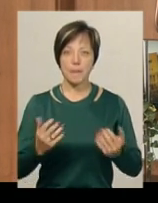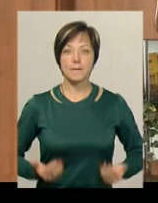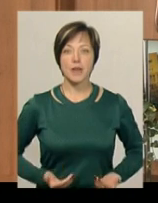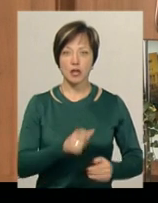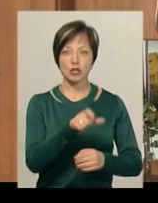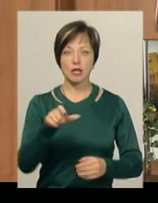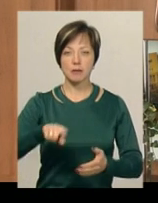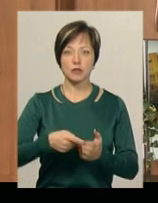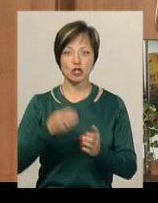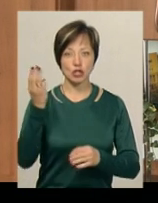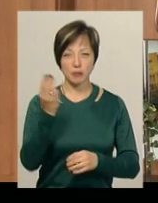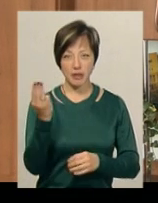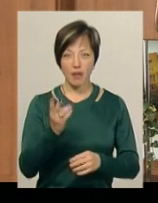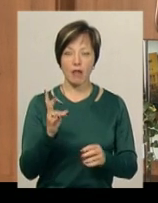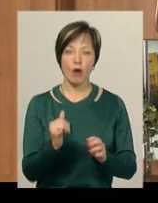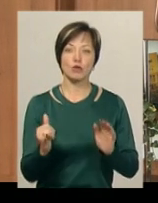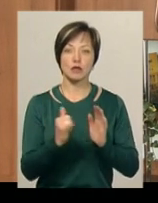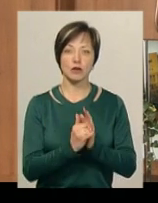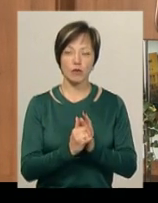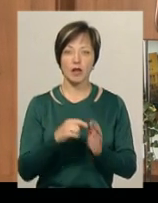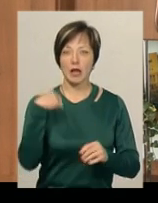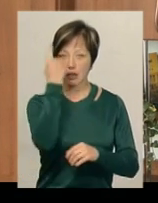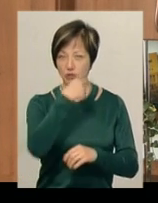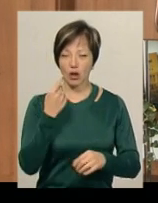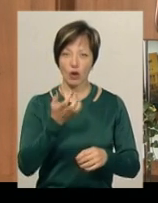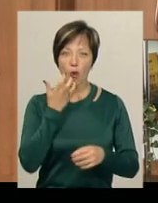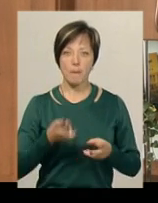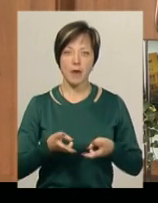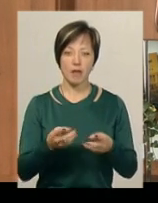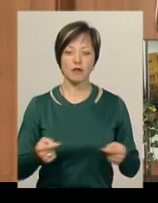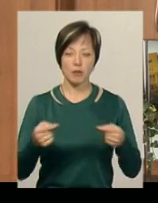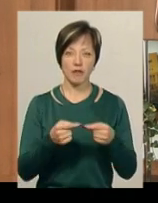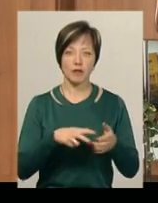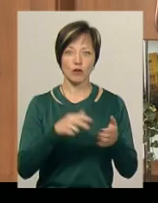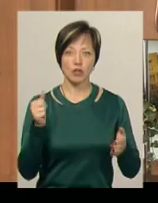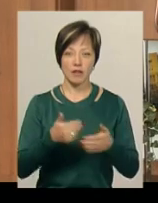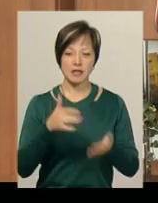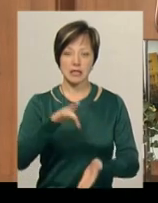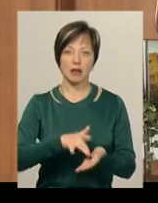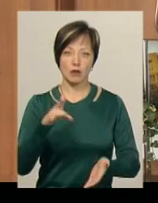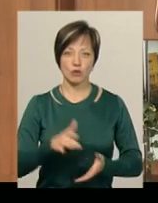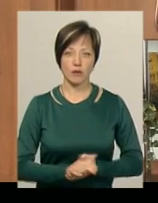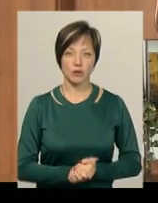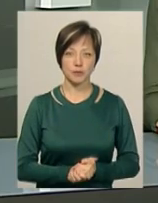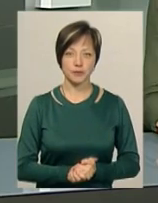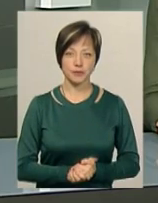мешканцям Шепетівки на встановлення індивідуального опалення, відповідно відключаючи від централізованого.